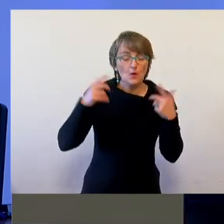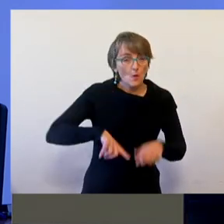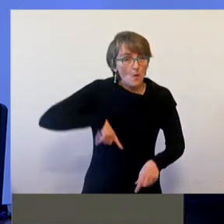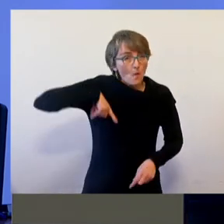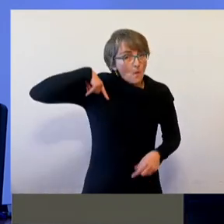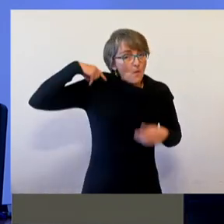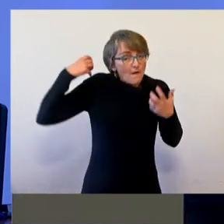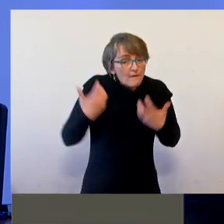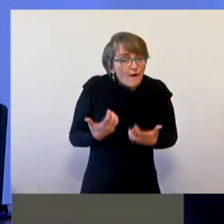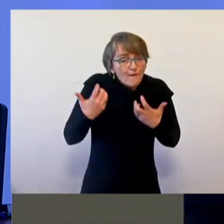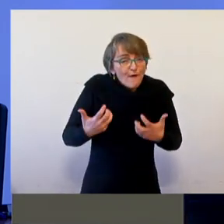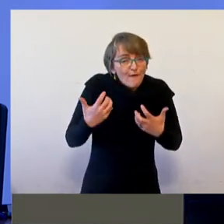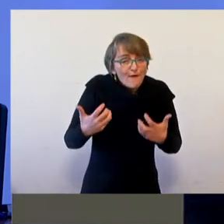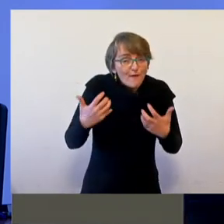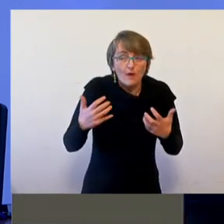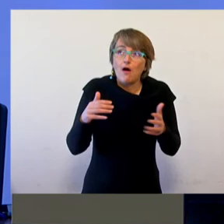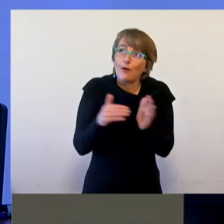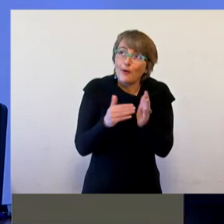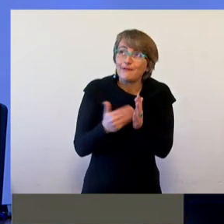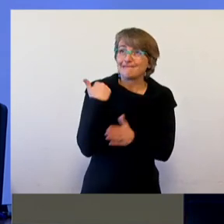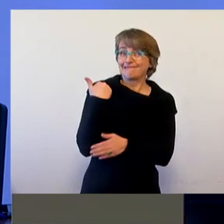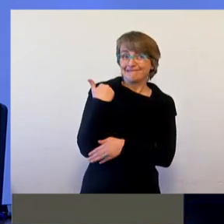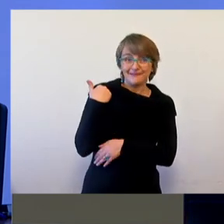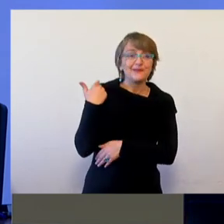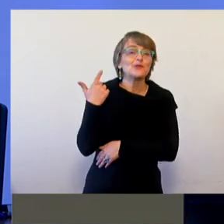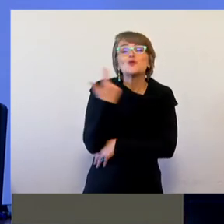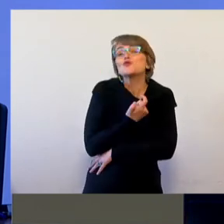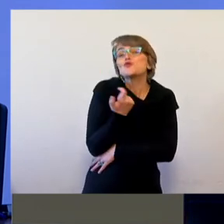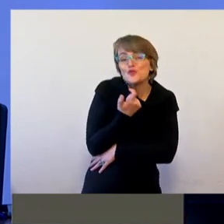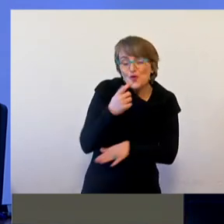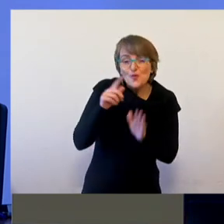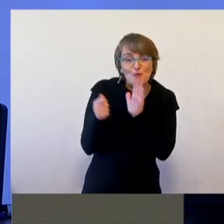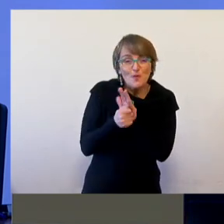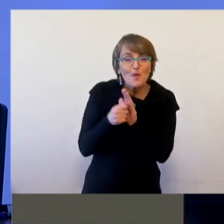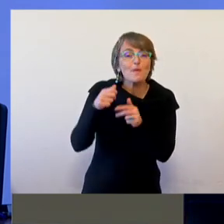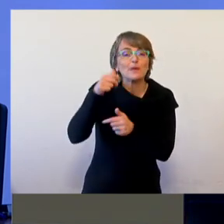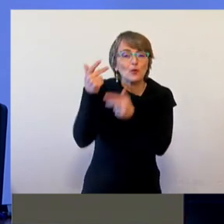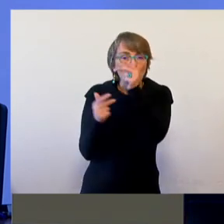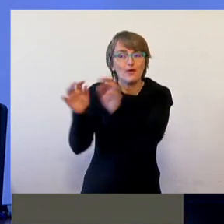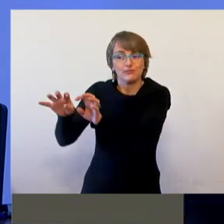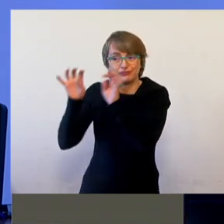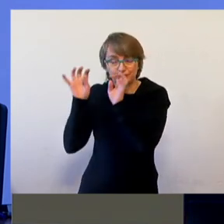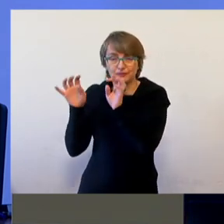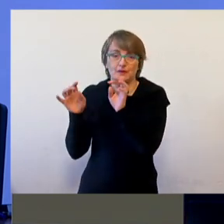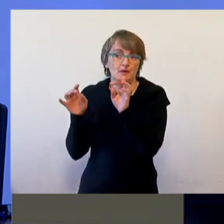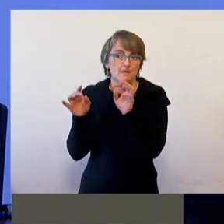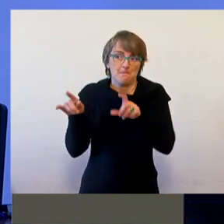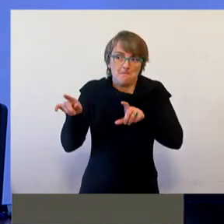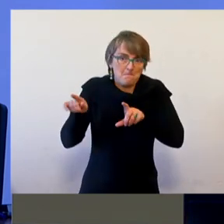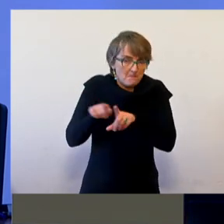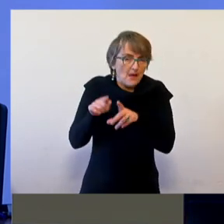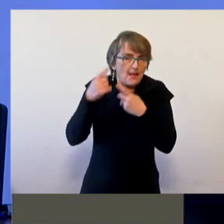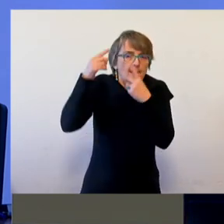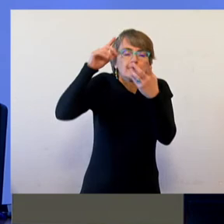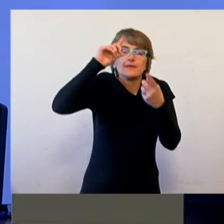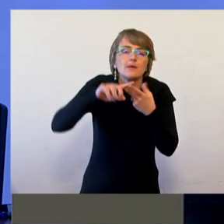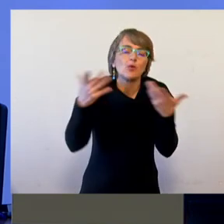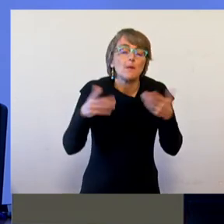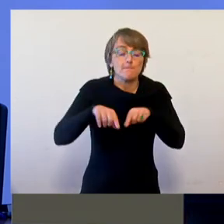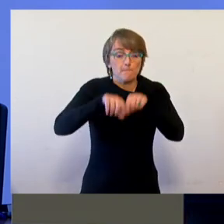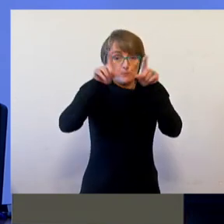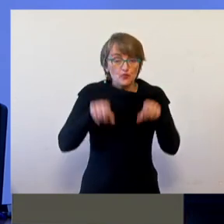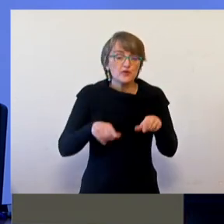longtemps et encore la métropole il y a 2 jours, c'est en ce qui concerne le budget de fonctionnement. On voit bien